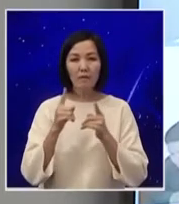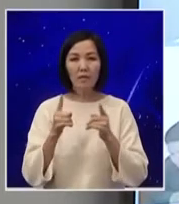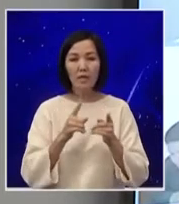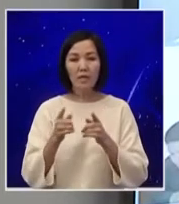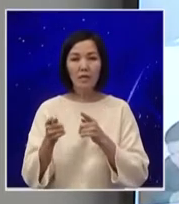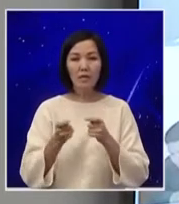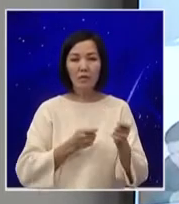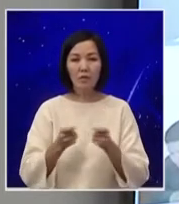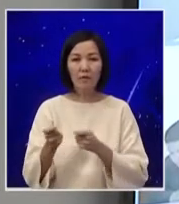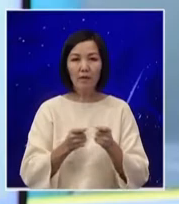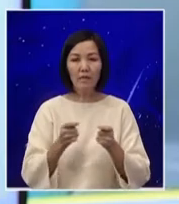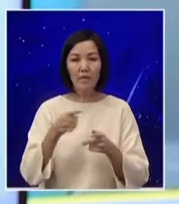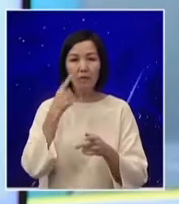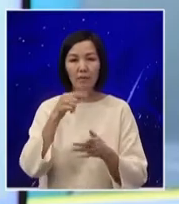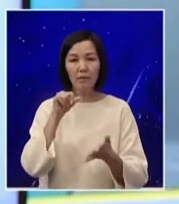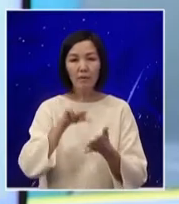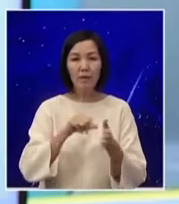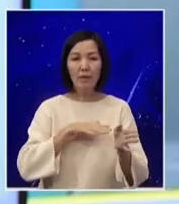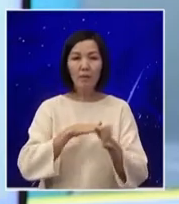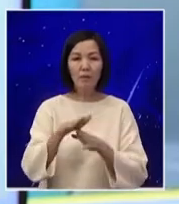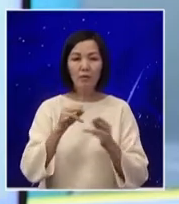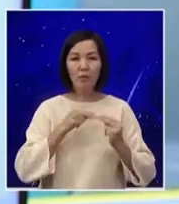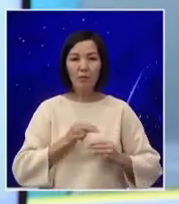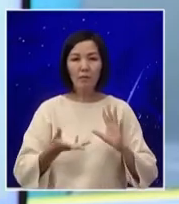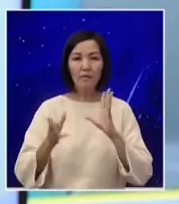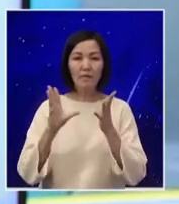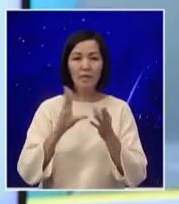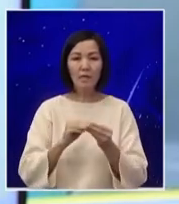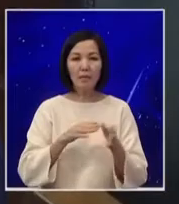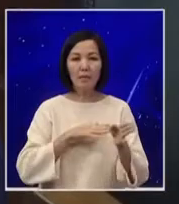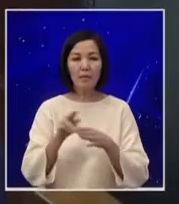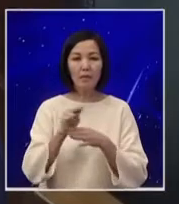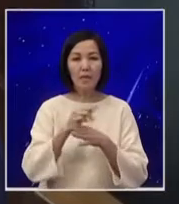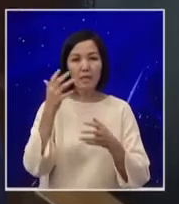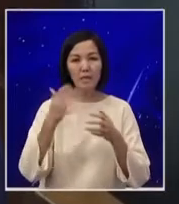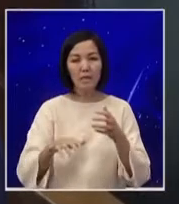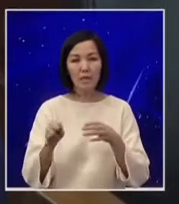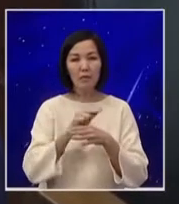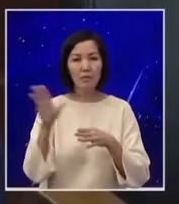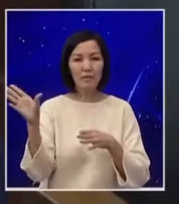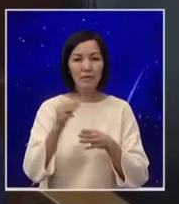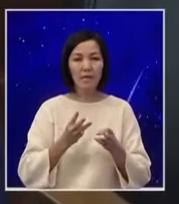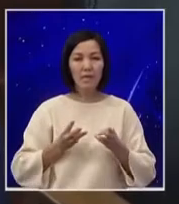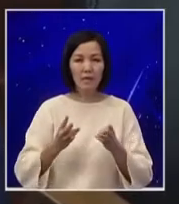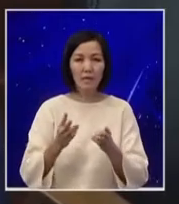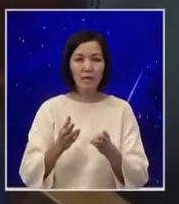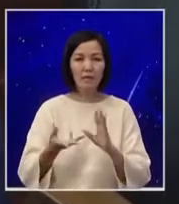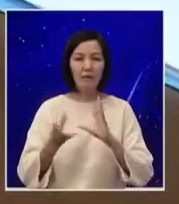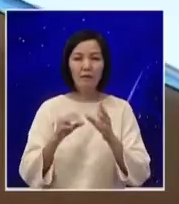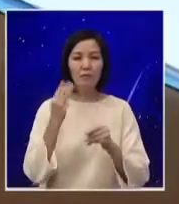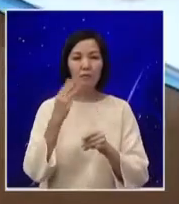регионов доложили о проведенных работах в целом по области капитальный и текущий ремонт прошли все котельные всего их